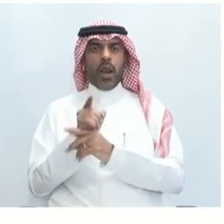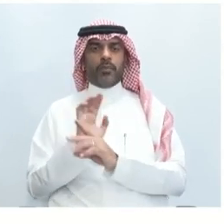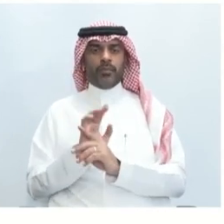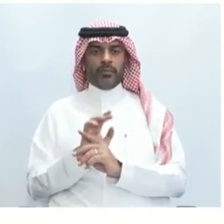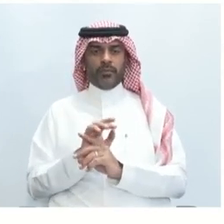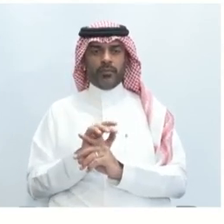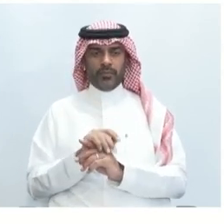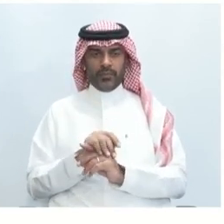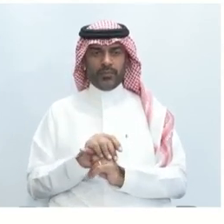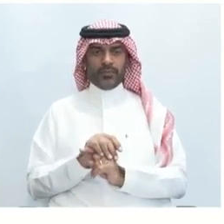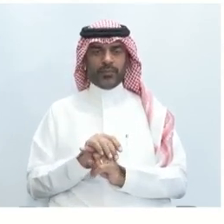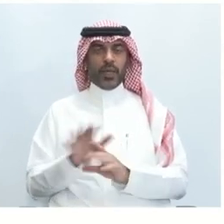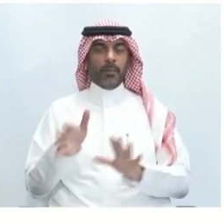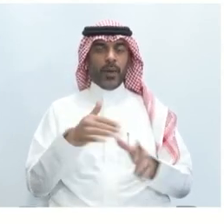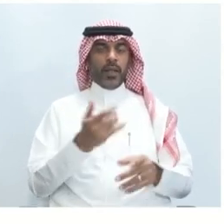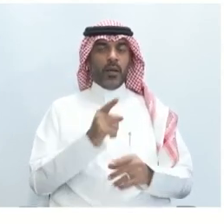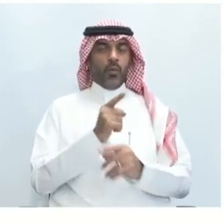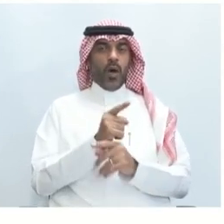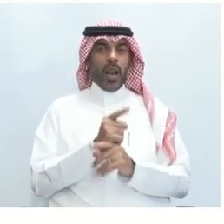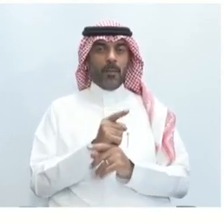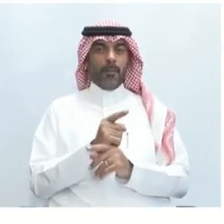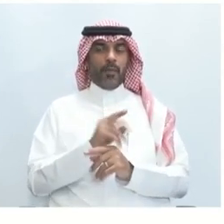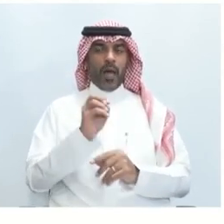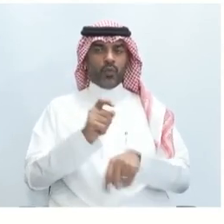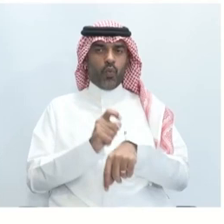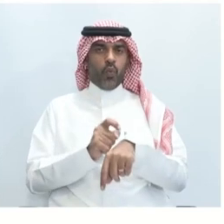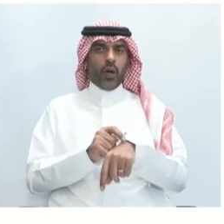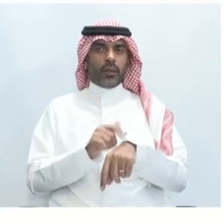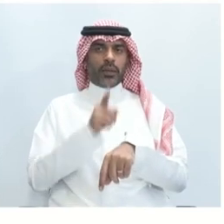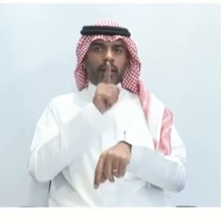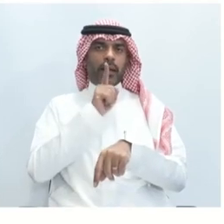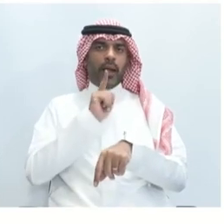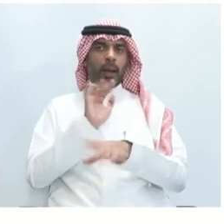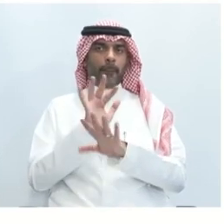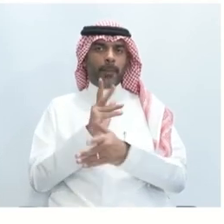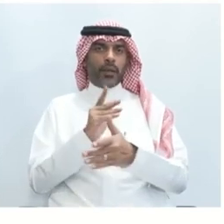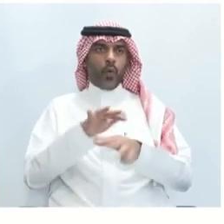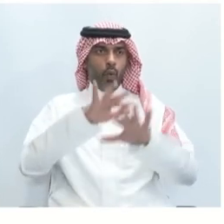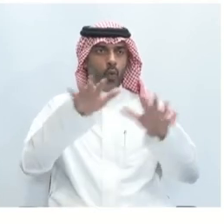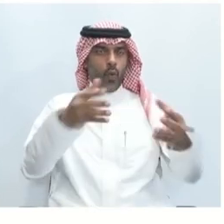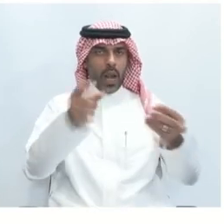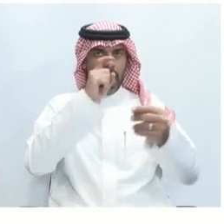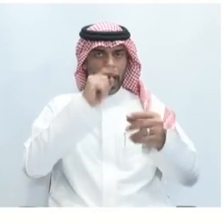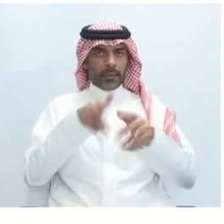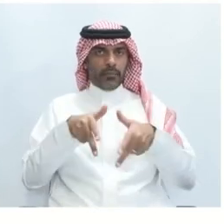وقت موعد لتسليم المشروع حتى بعدها يتم مناقشه اعمال الطلبه